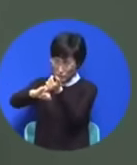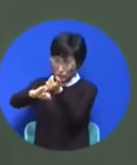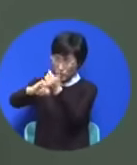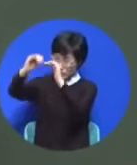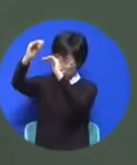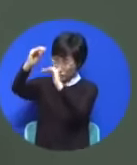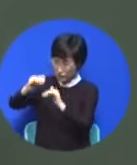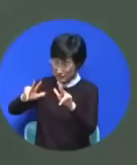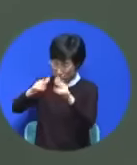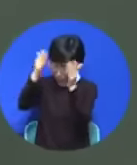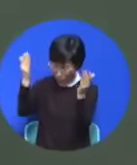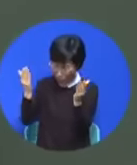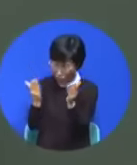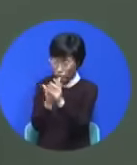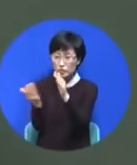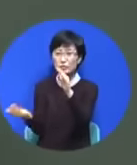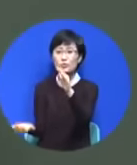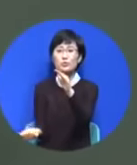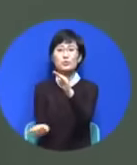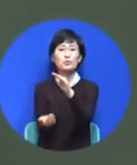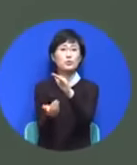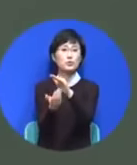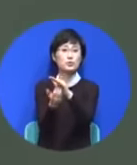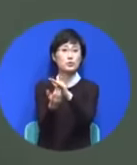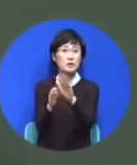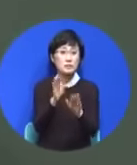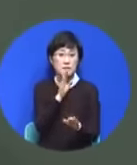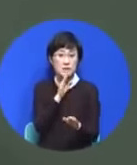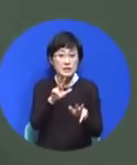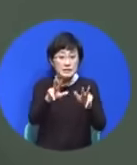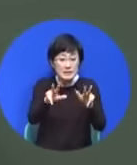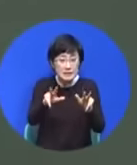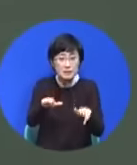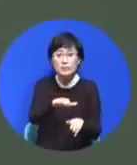성취 복음 없어 이때러 부르신